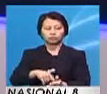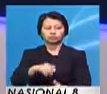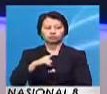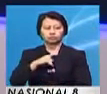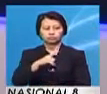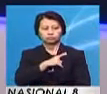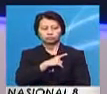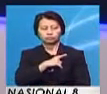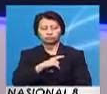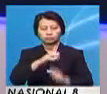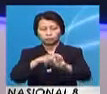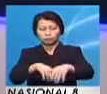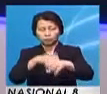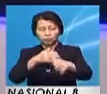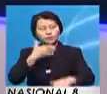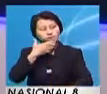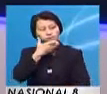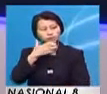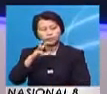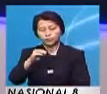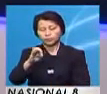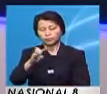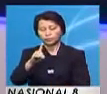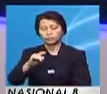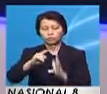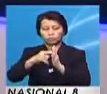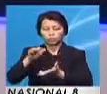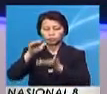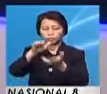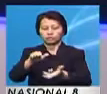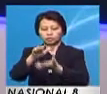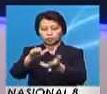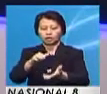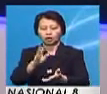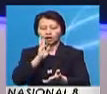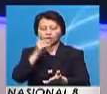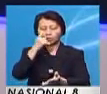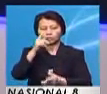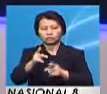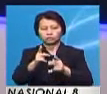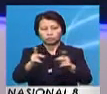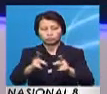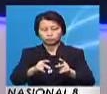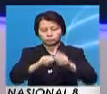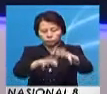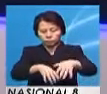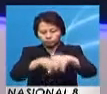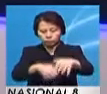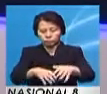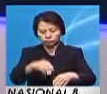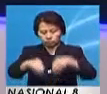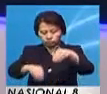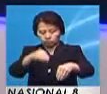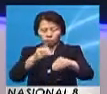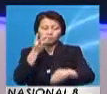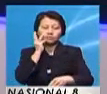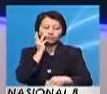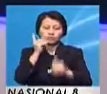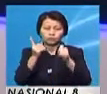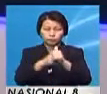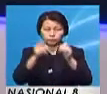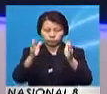Lembaga Kemajuan Pertanian Muda MADA telah mula membekalkan air kepada peladang di kawasan Muda bagi penanaman padi musim